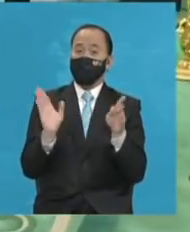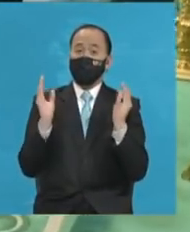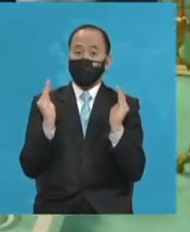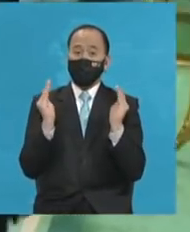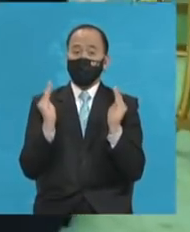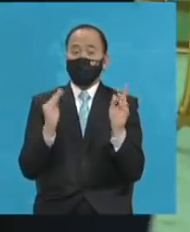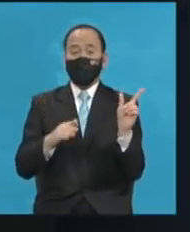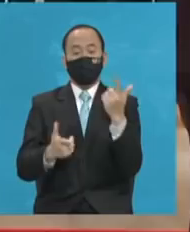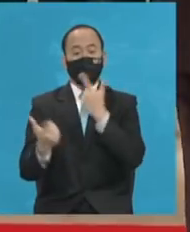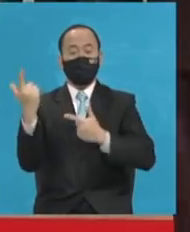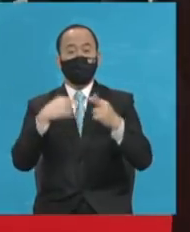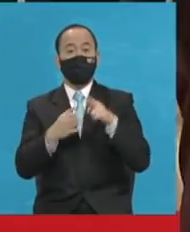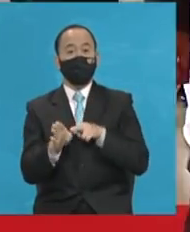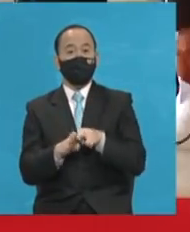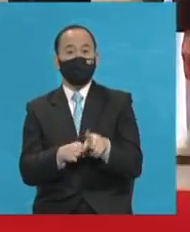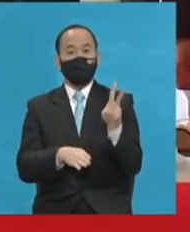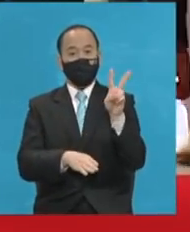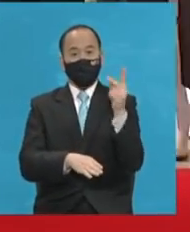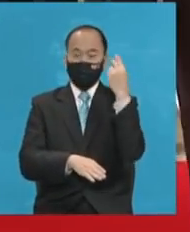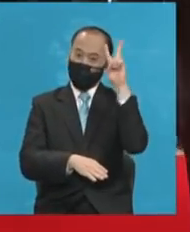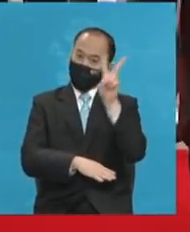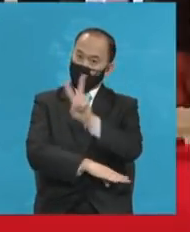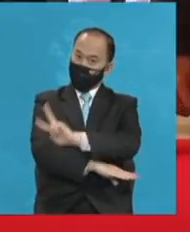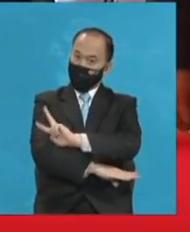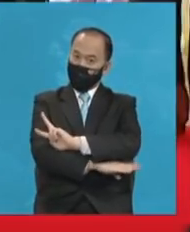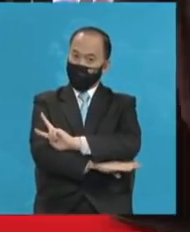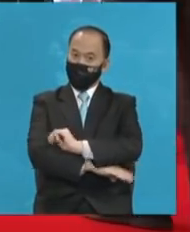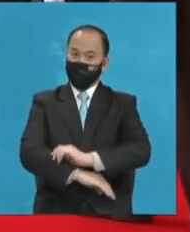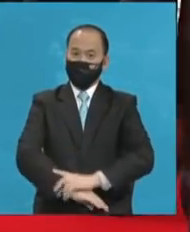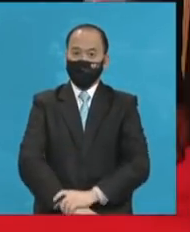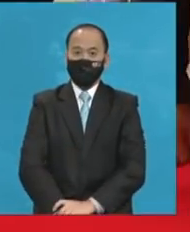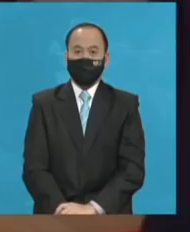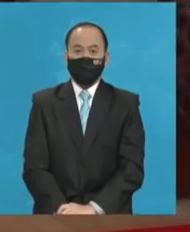Lasmi ke negara Brunei Darussalam selamat dua hari